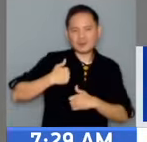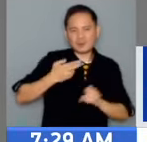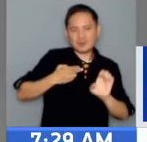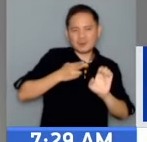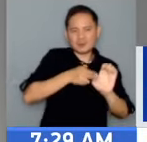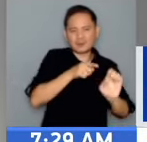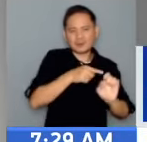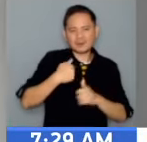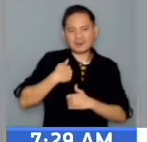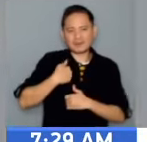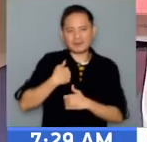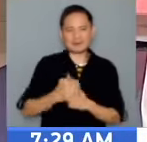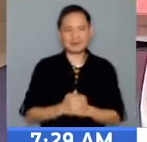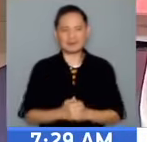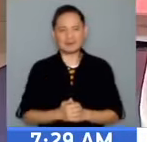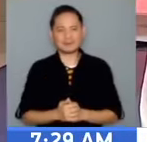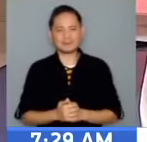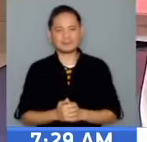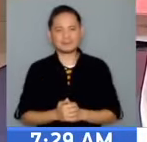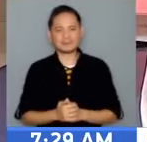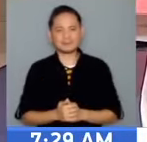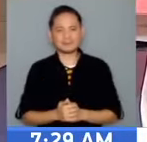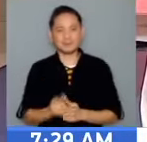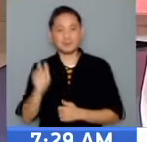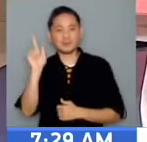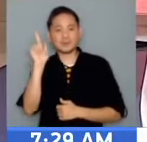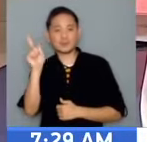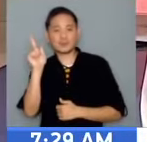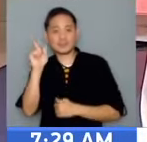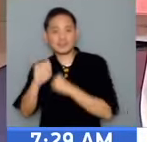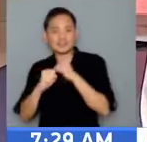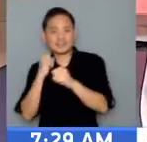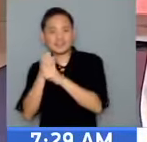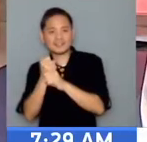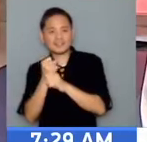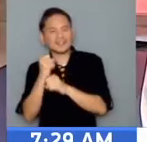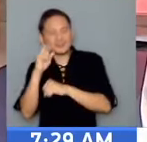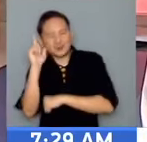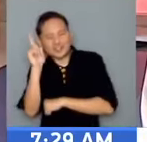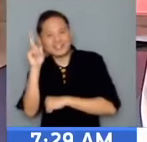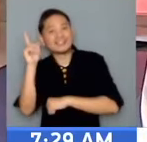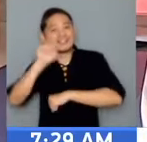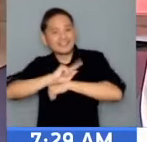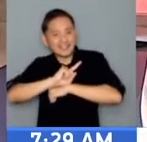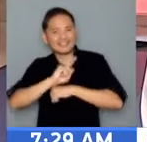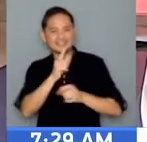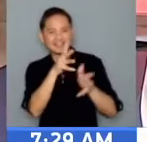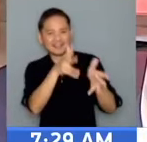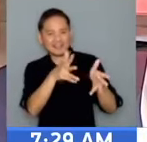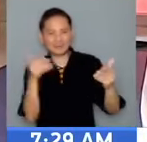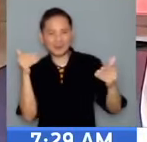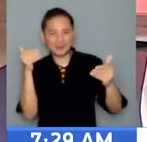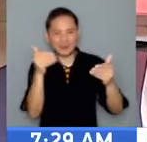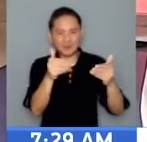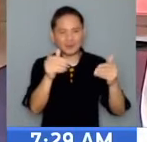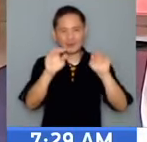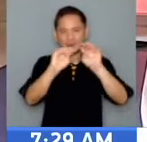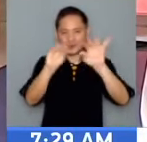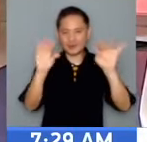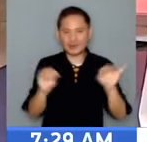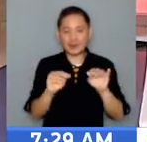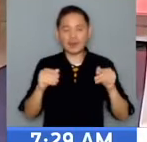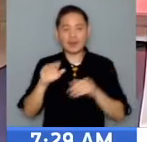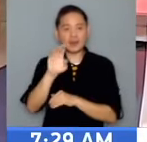At samantala, 20 days naman bago ang Pasko at ang 49th Metro Manila Film Festival, ipinasilip na ang full trailer ng isa